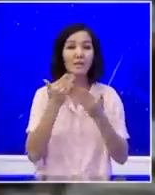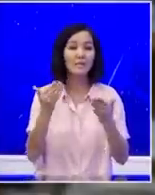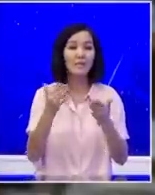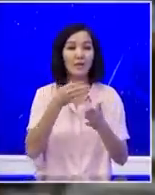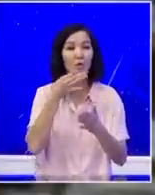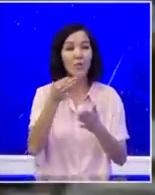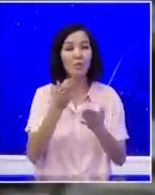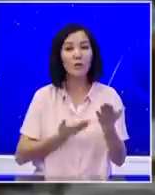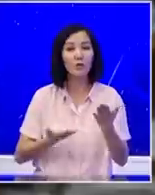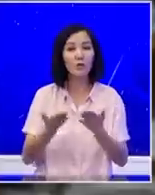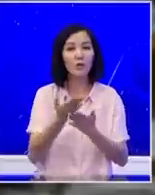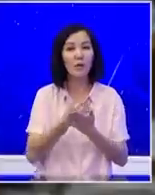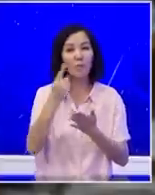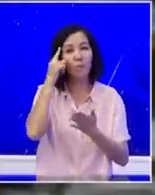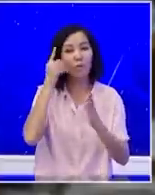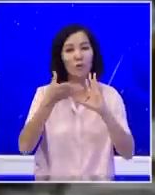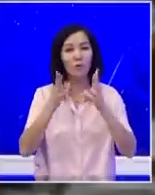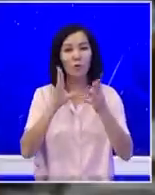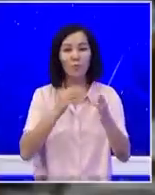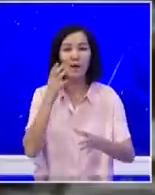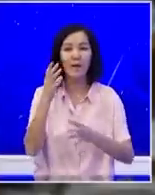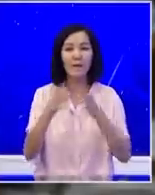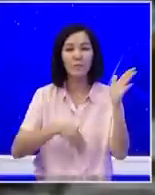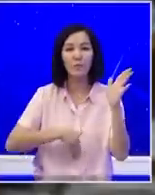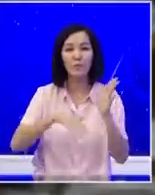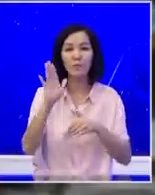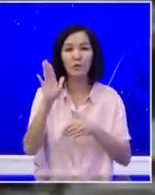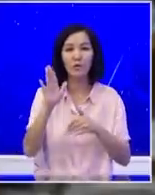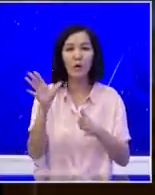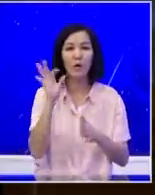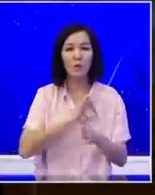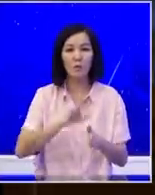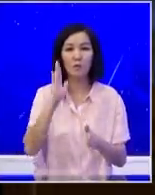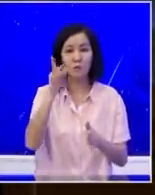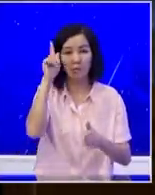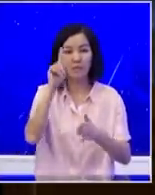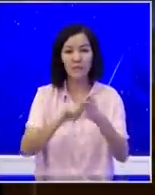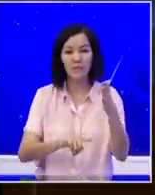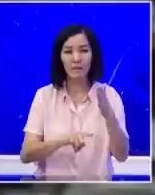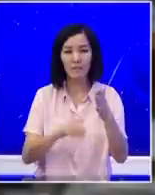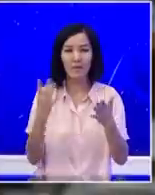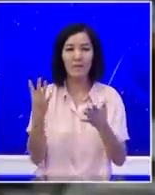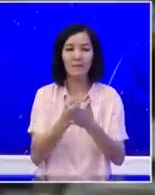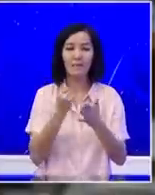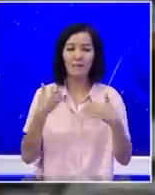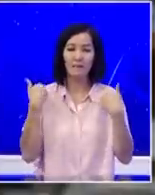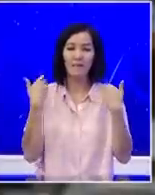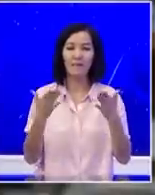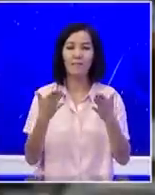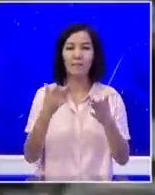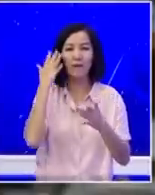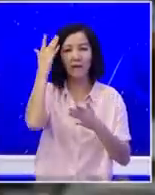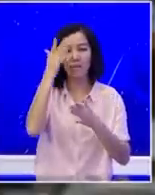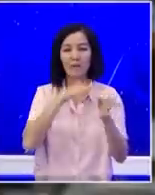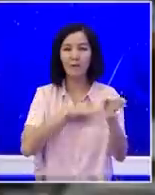тәжірибе жинақтап, ой түйіп, әлемді жақсартуға үлес қосасыздар деп сенемін. Сәттілік серік болсын,